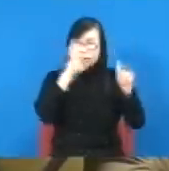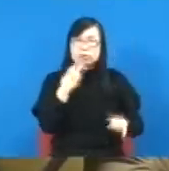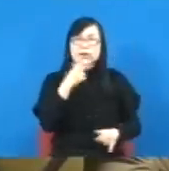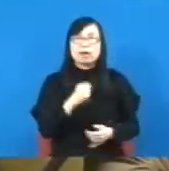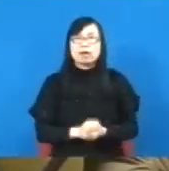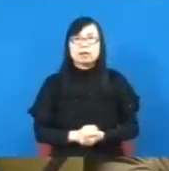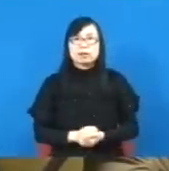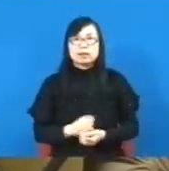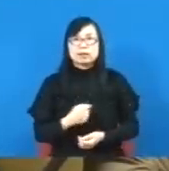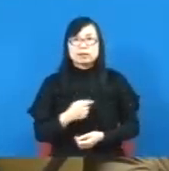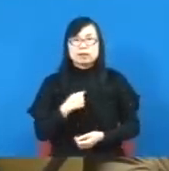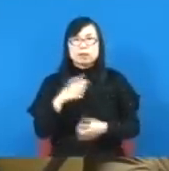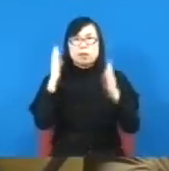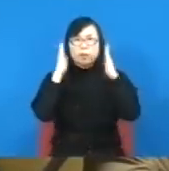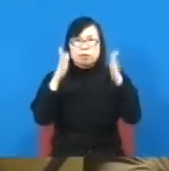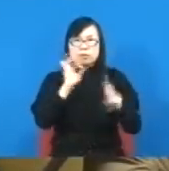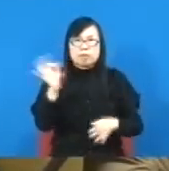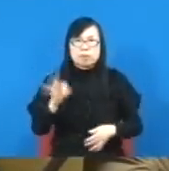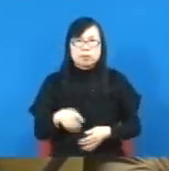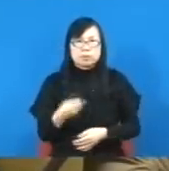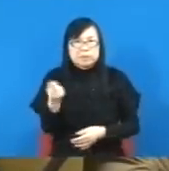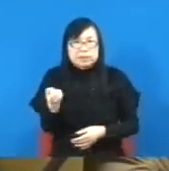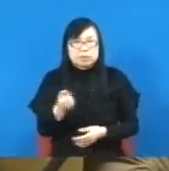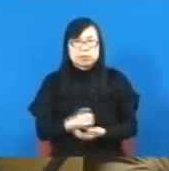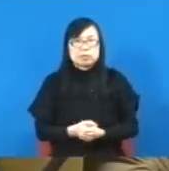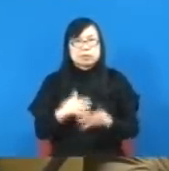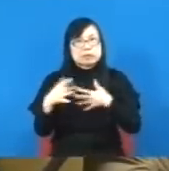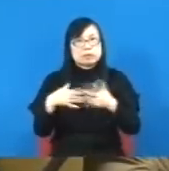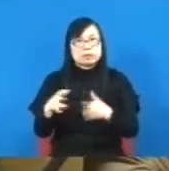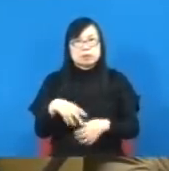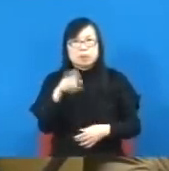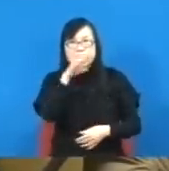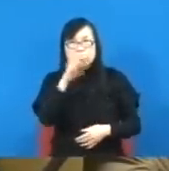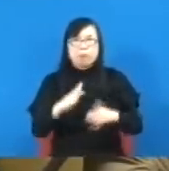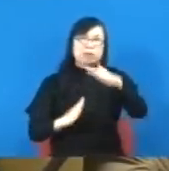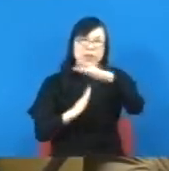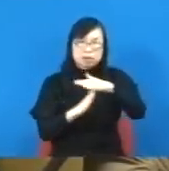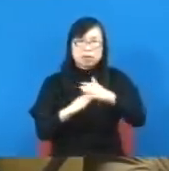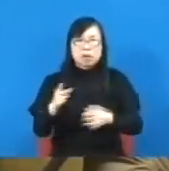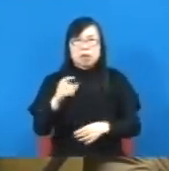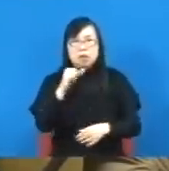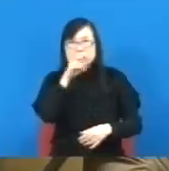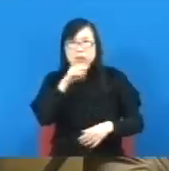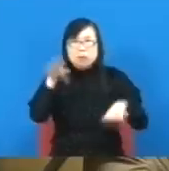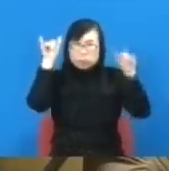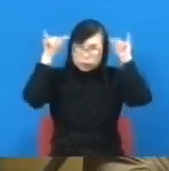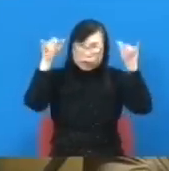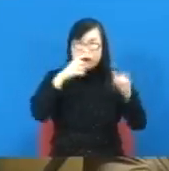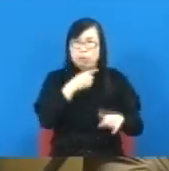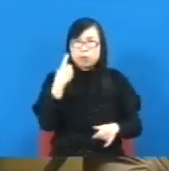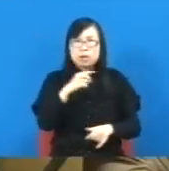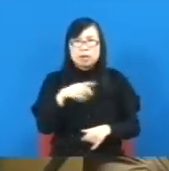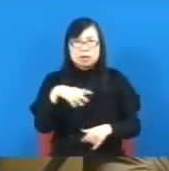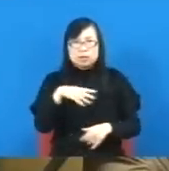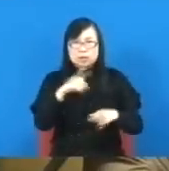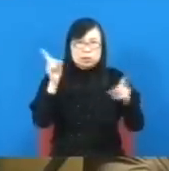我邊度留心佢啲咁嘅嘢啫？即係濕碎到不堪啦、啊！佢講咩 do 啊咩，真係大佬啊，聽粗口周街都聽噶啦。佢